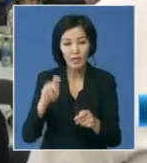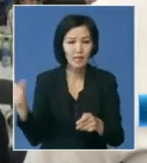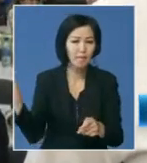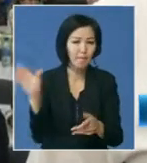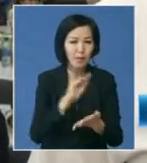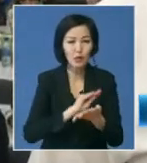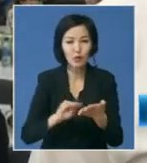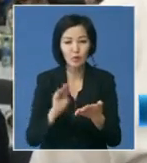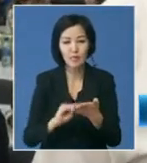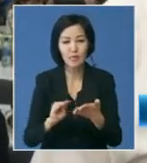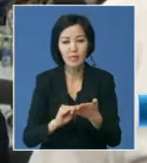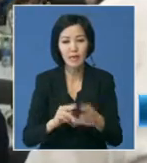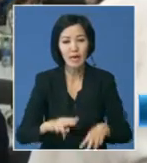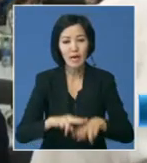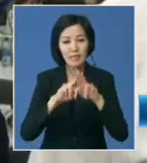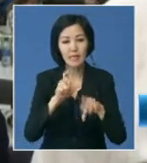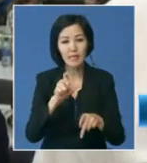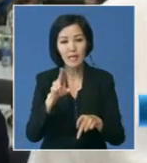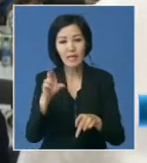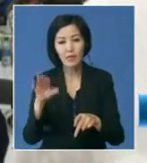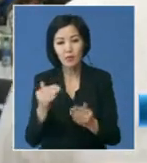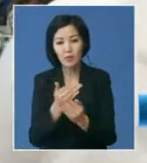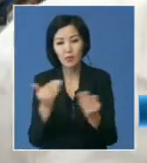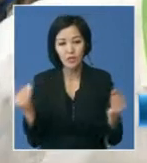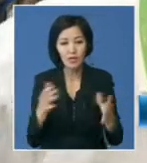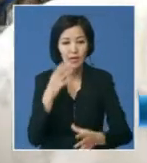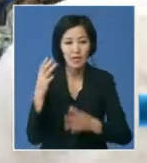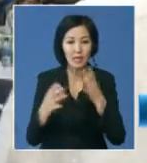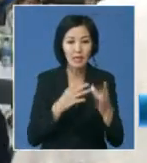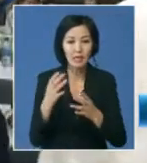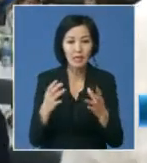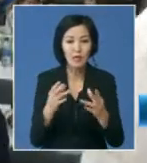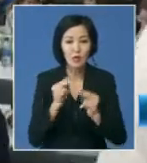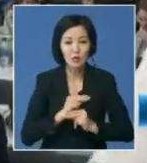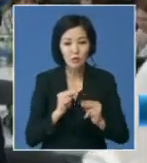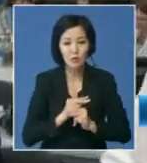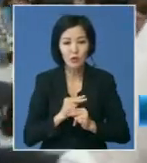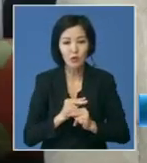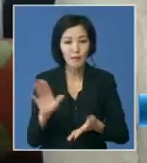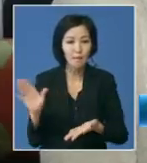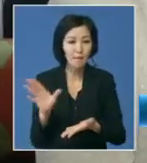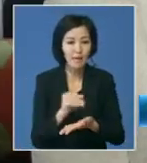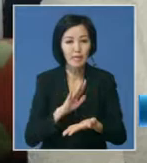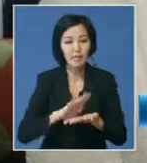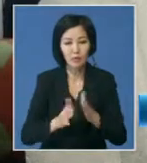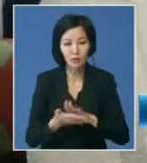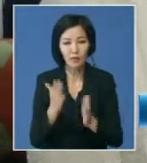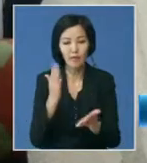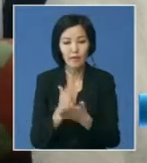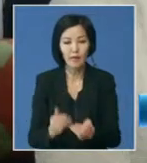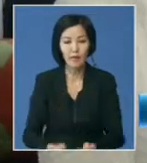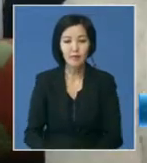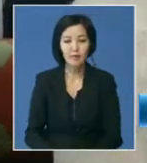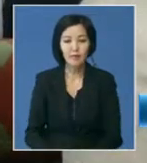өкілдеріне Астана экспосы жайлы жан жақты ақпарат беріп, жұмыс істеулеріне бар мүмкіндікті жасап отырмыз.